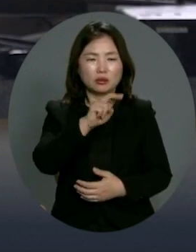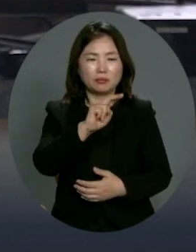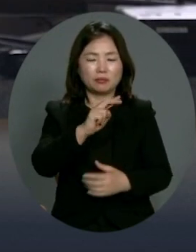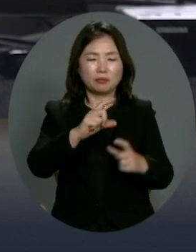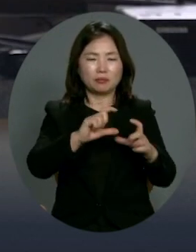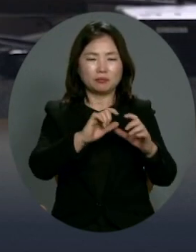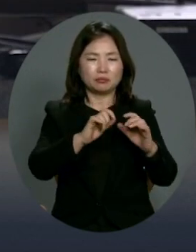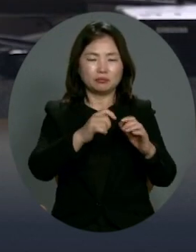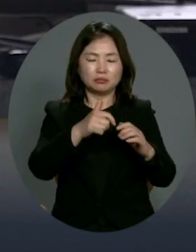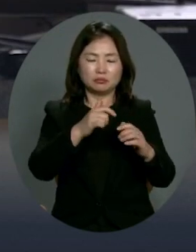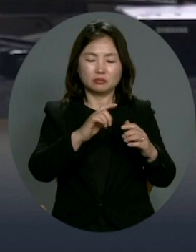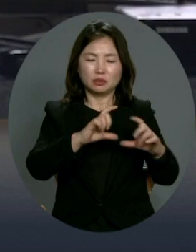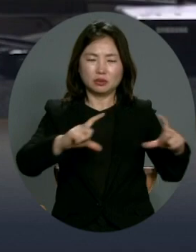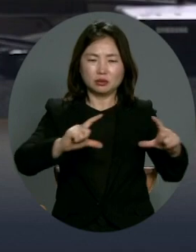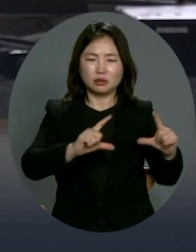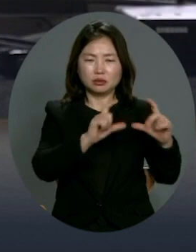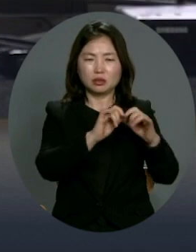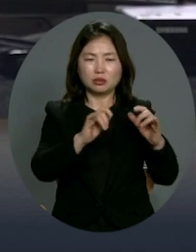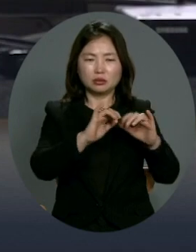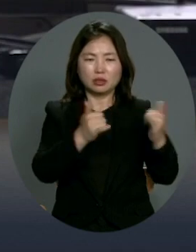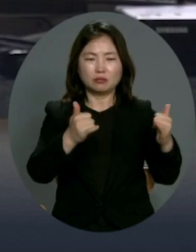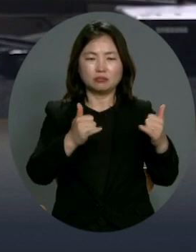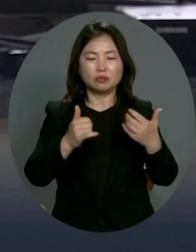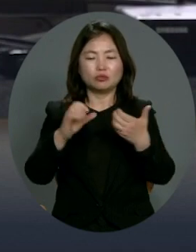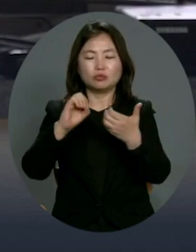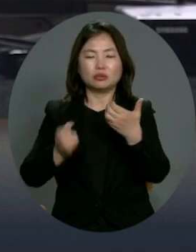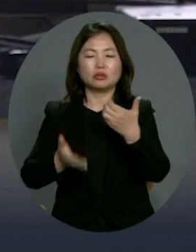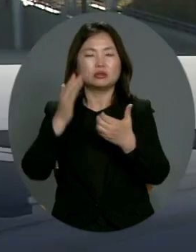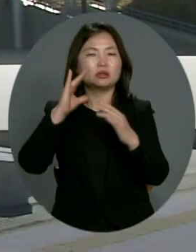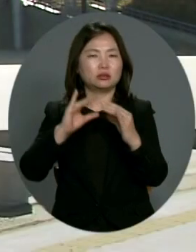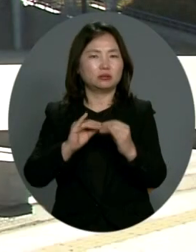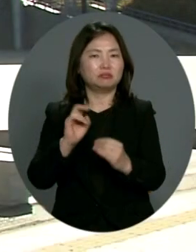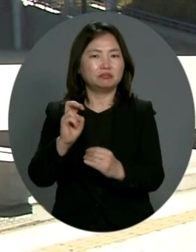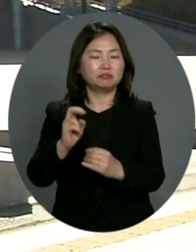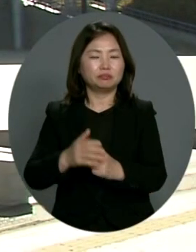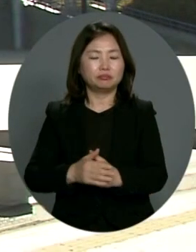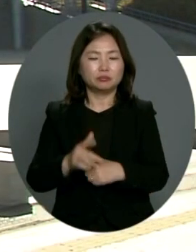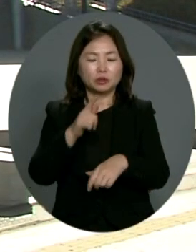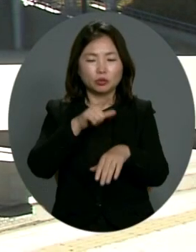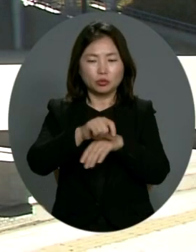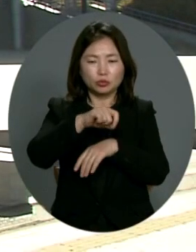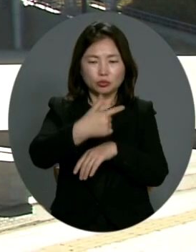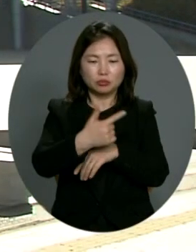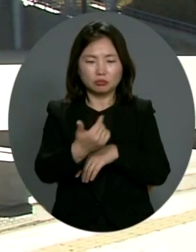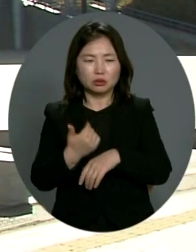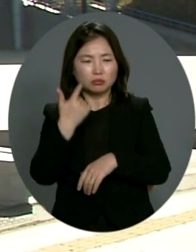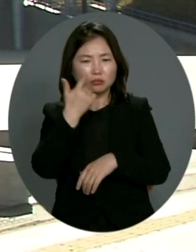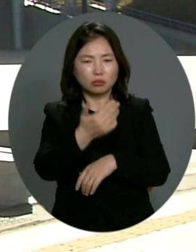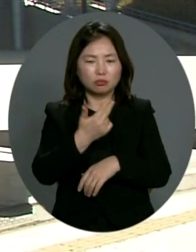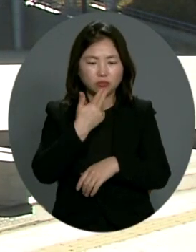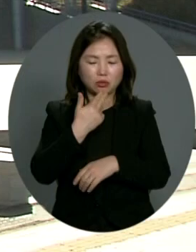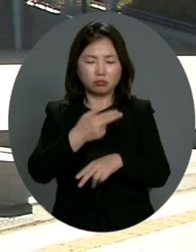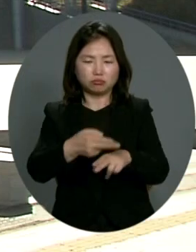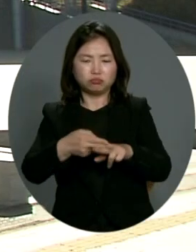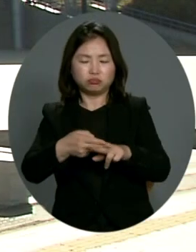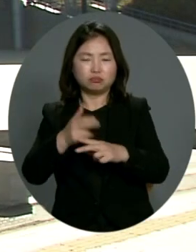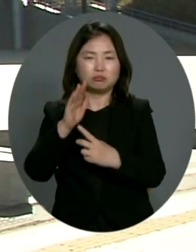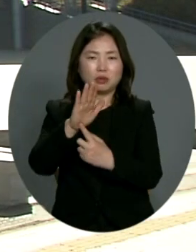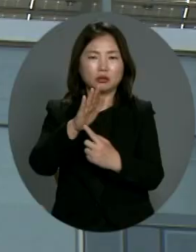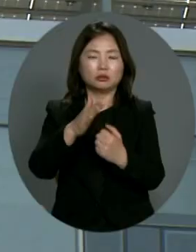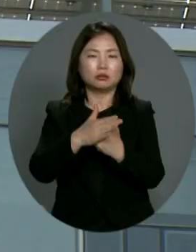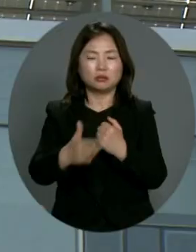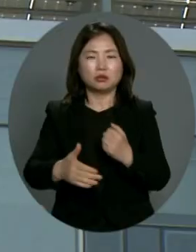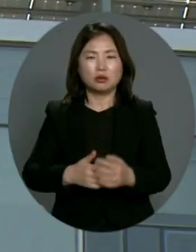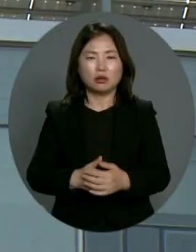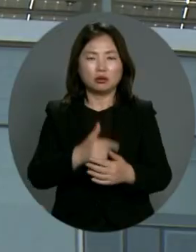가창면민들이야 그럼 뭐 90% 이상 찬성할 거고. 달성군과 사전 협의 없이 일방적으로 밝힌